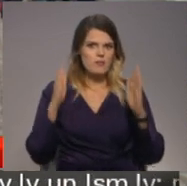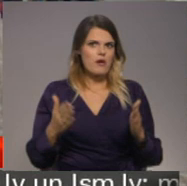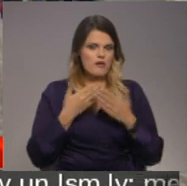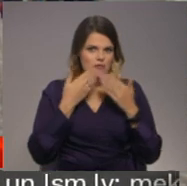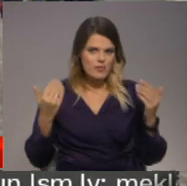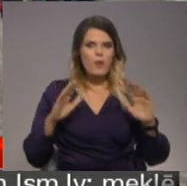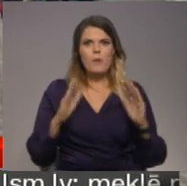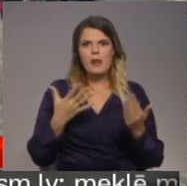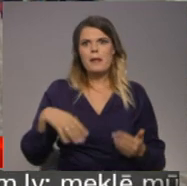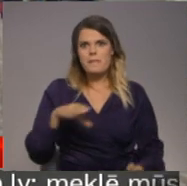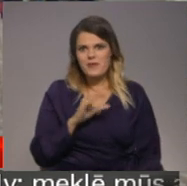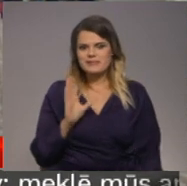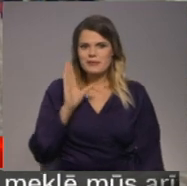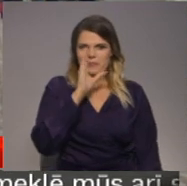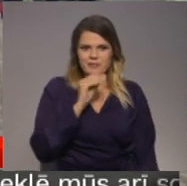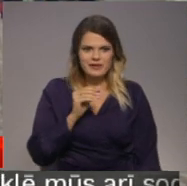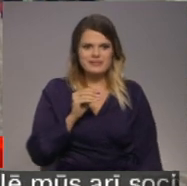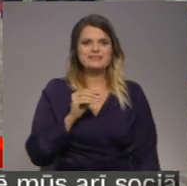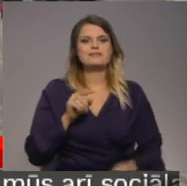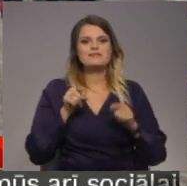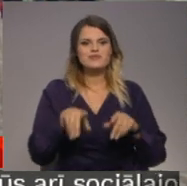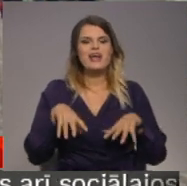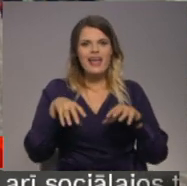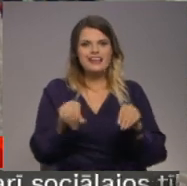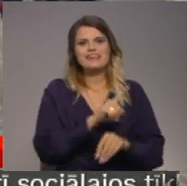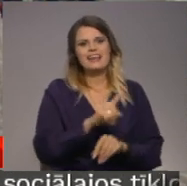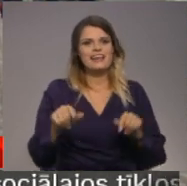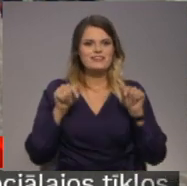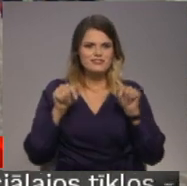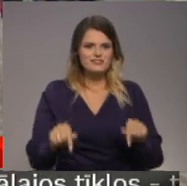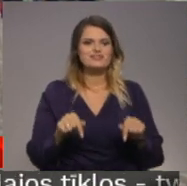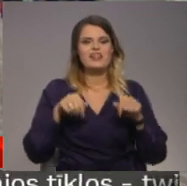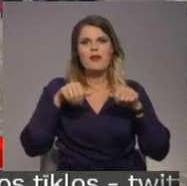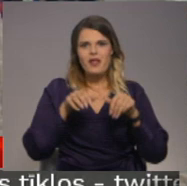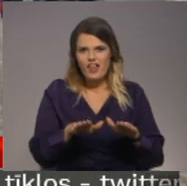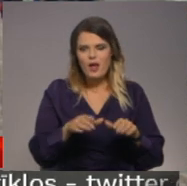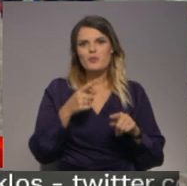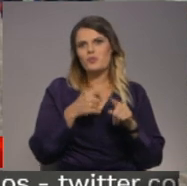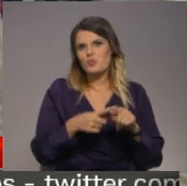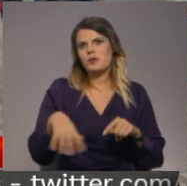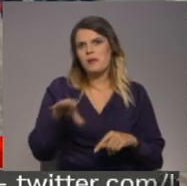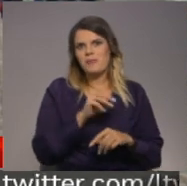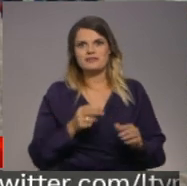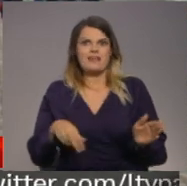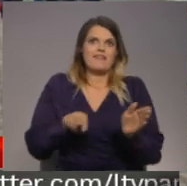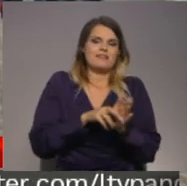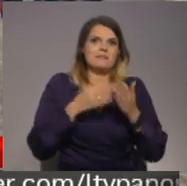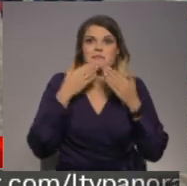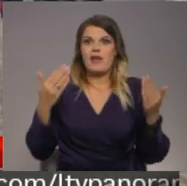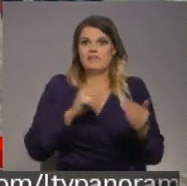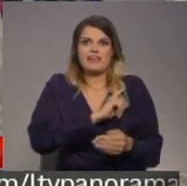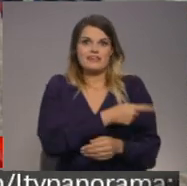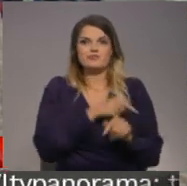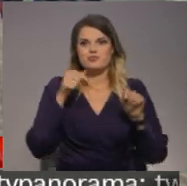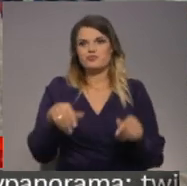mēs katrā gadījumā paspējam to izdarīt vēl līdz šiem lēmumiem. Un mēs, var teikt, ielicam pēdējā vagonā, lai